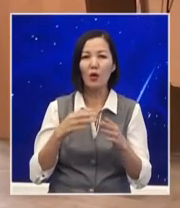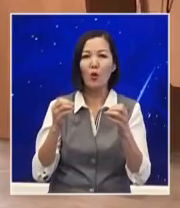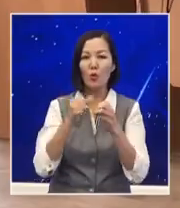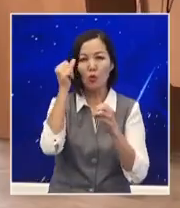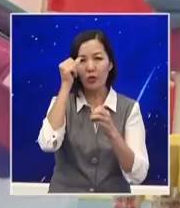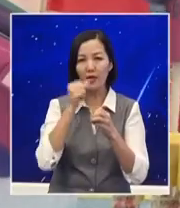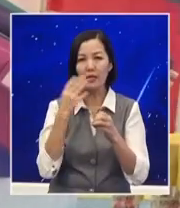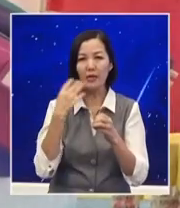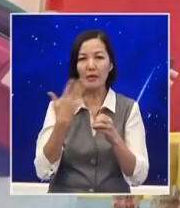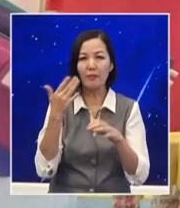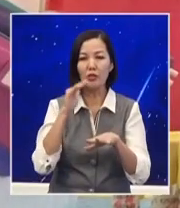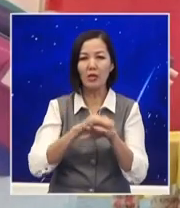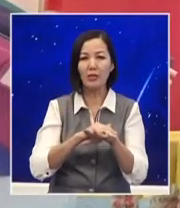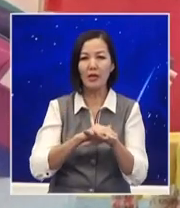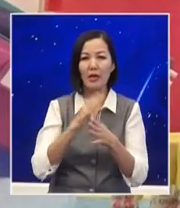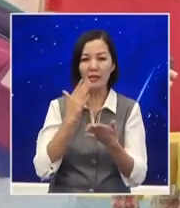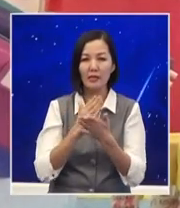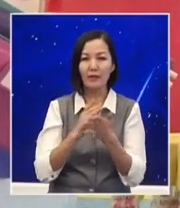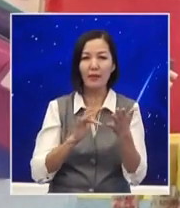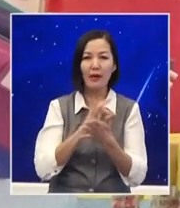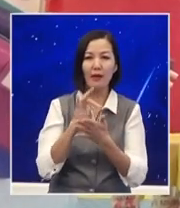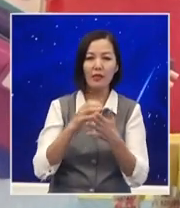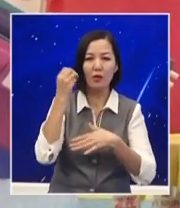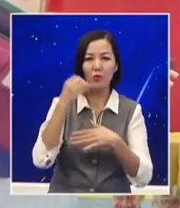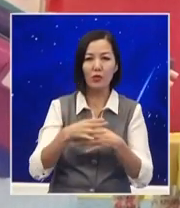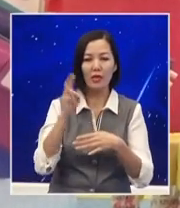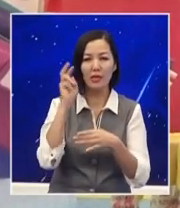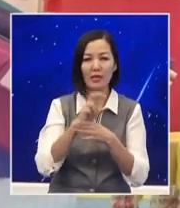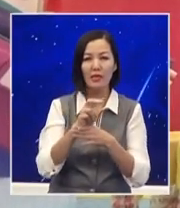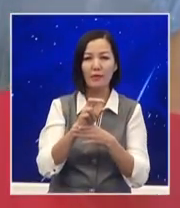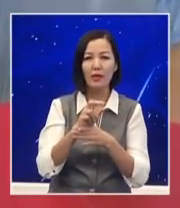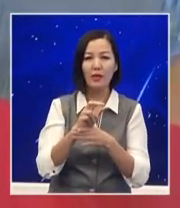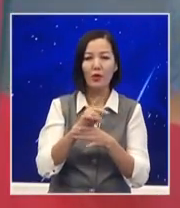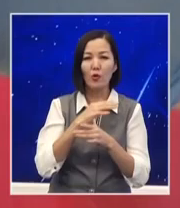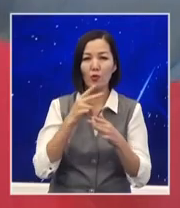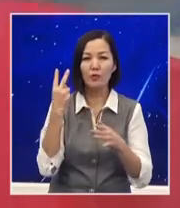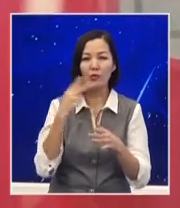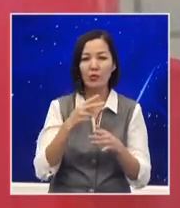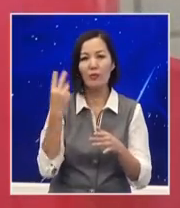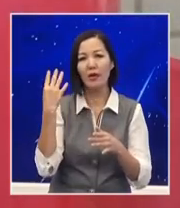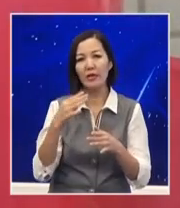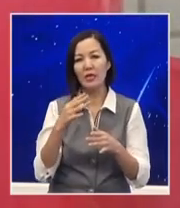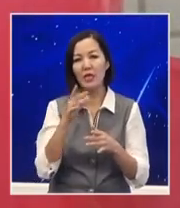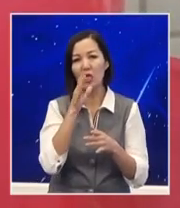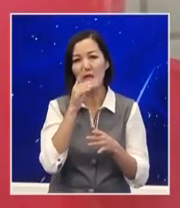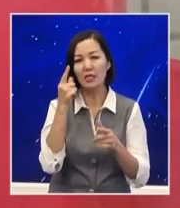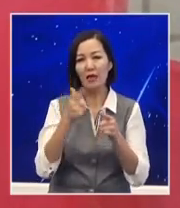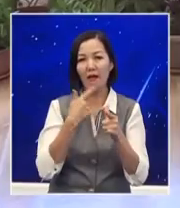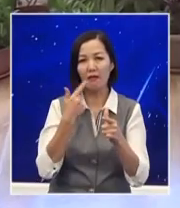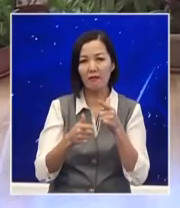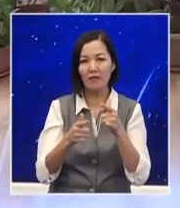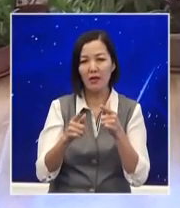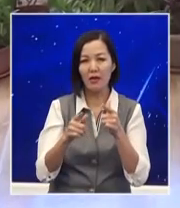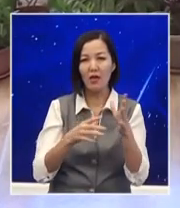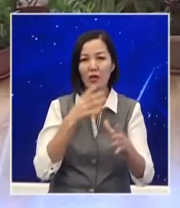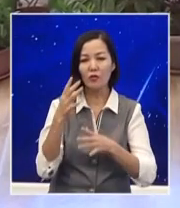Соңғы 10 айда өңірде 45 жағдай анықталыпты. Қаладағы орталыққа келіп жүргендердің дені 20-40 жас аралығында.